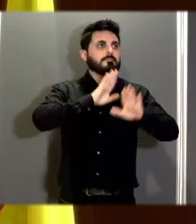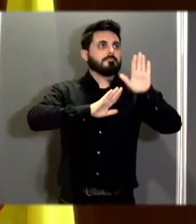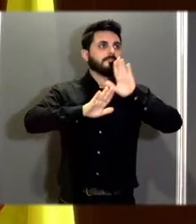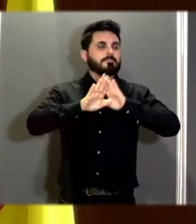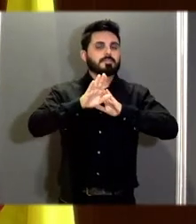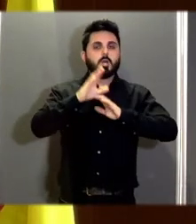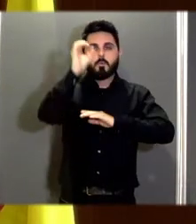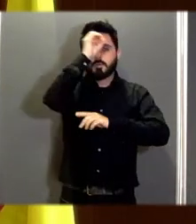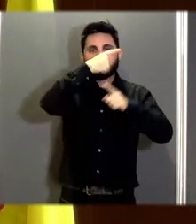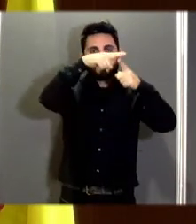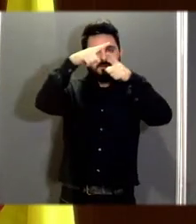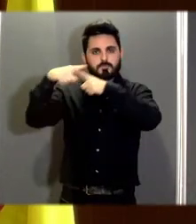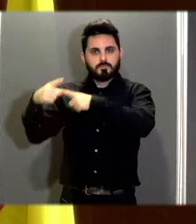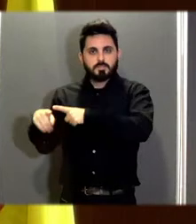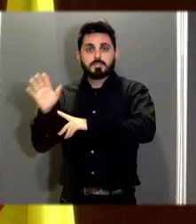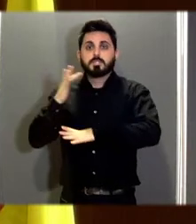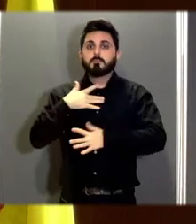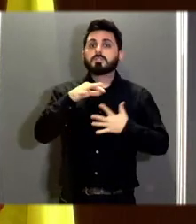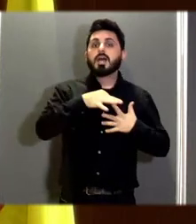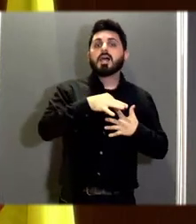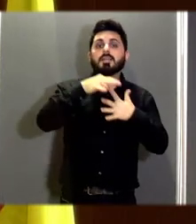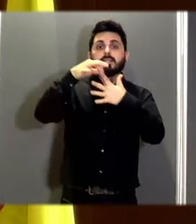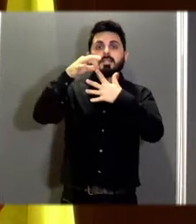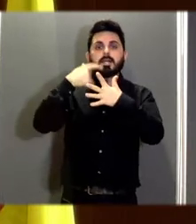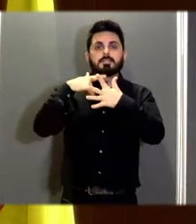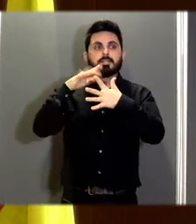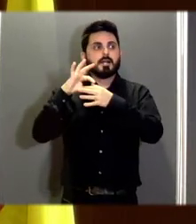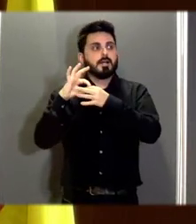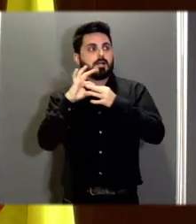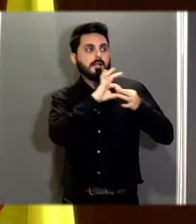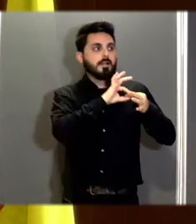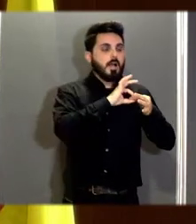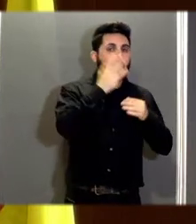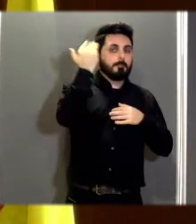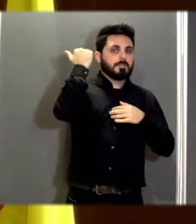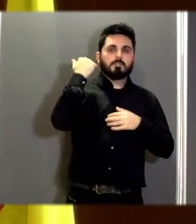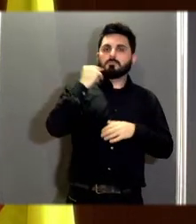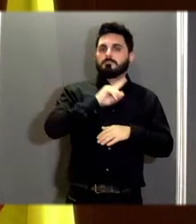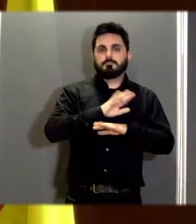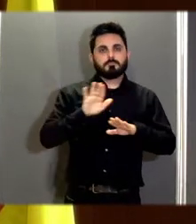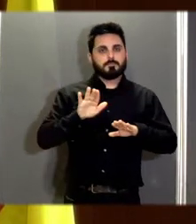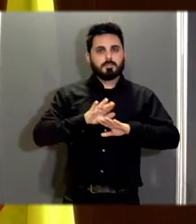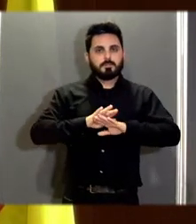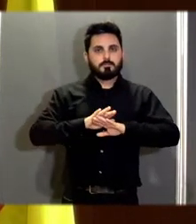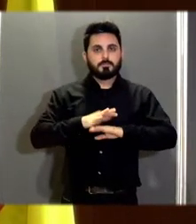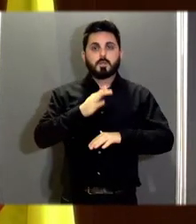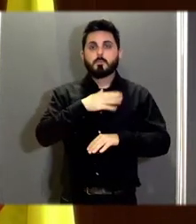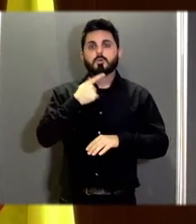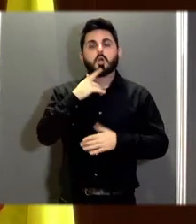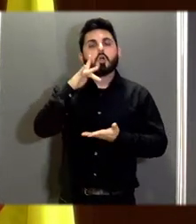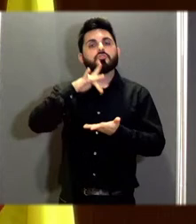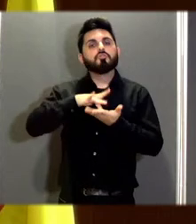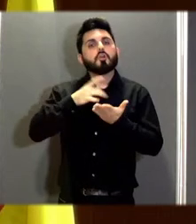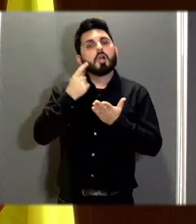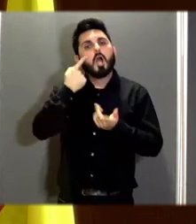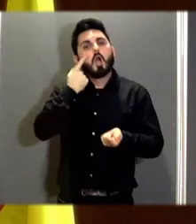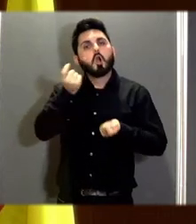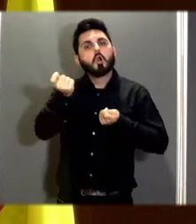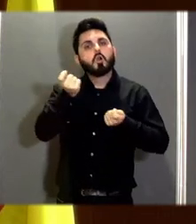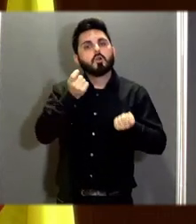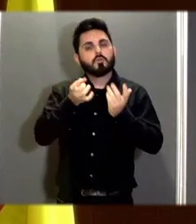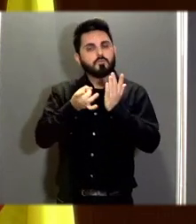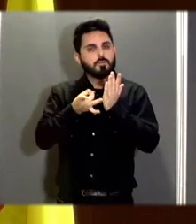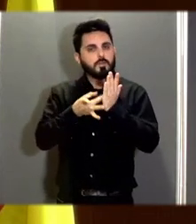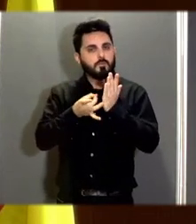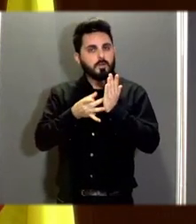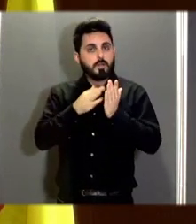lideratges que no arrosseguin els llaços del passat. Cal un control de qualitat, exigint un seguit de compromisos